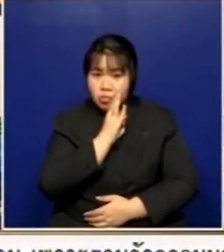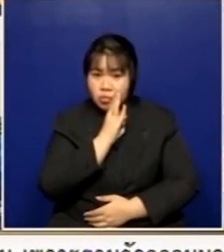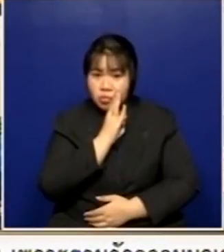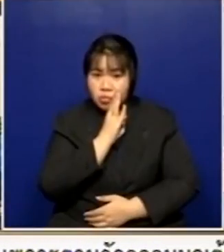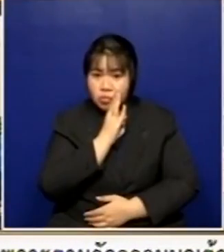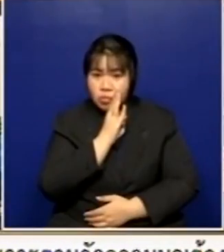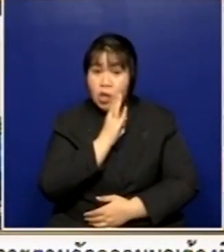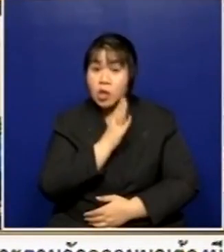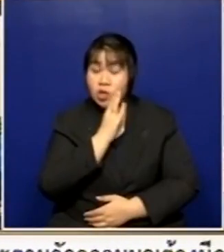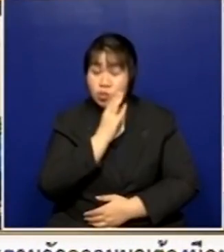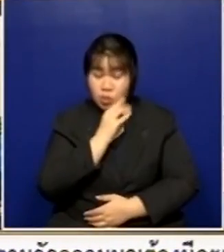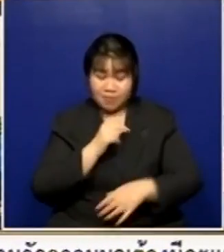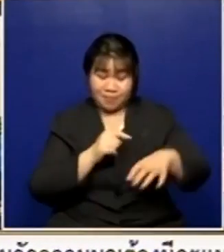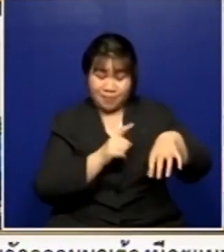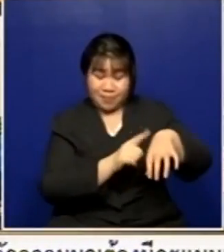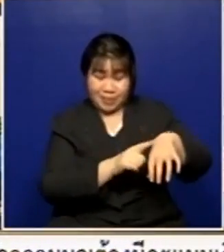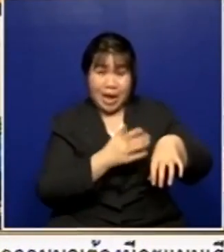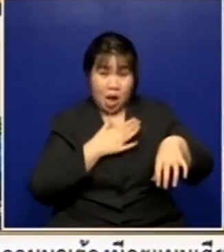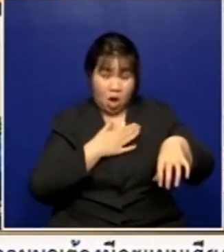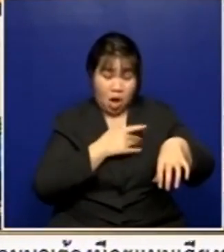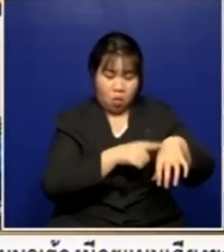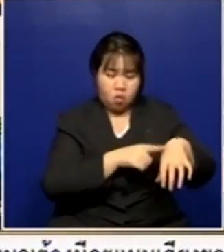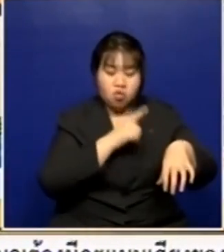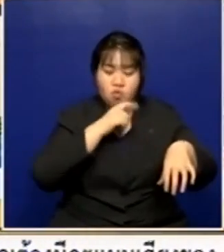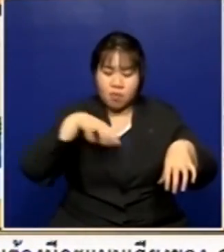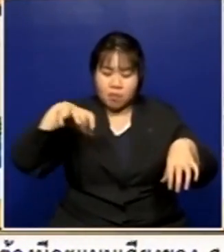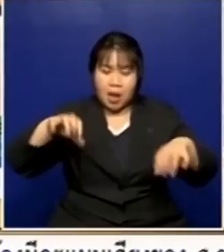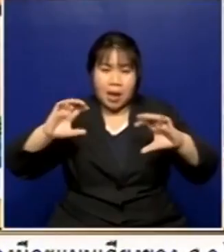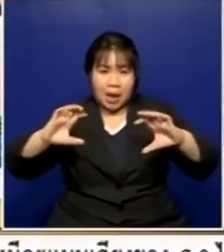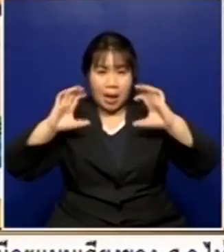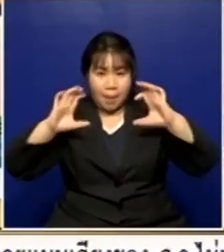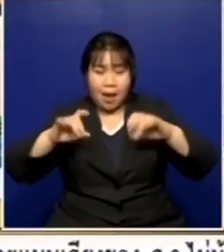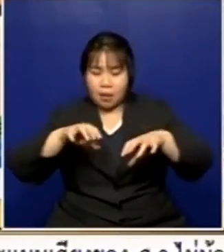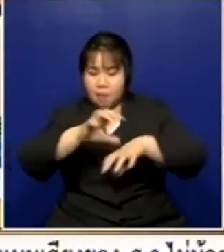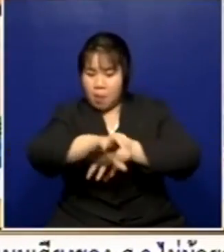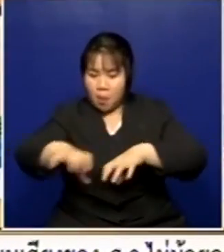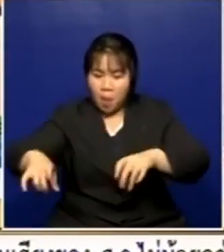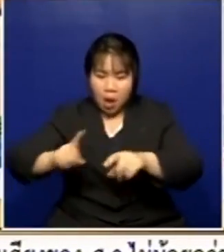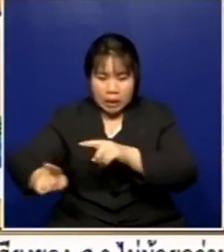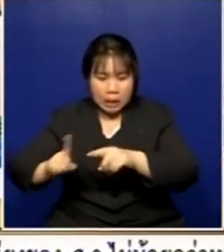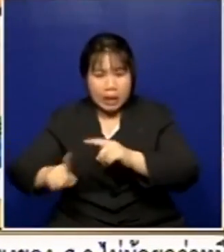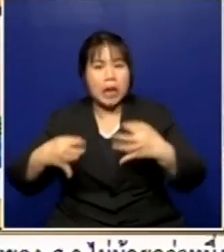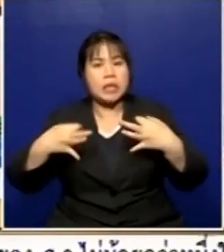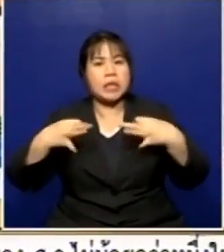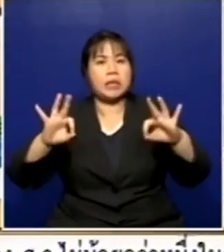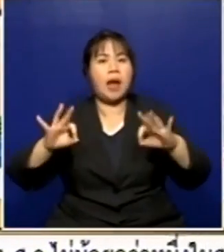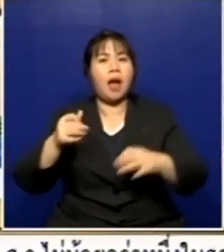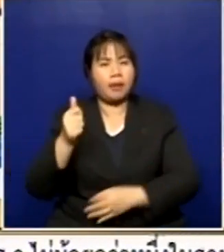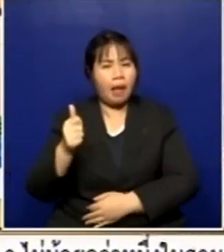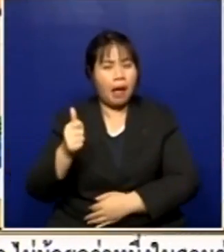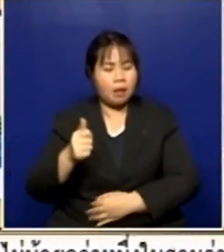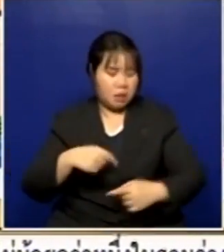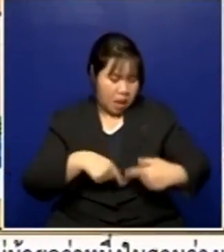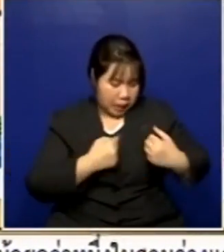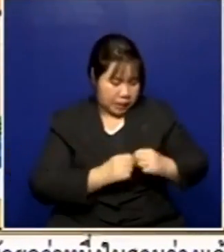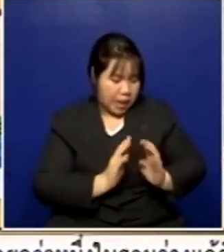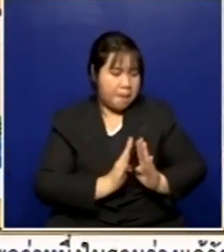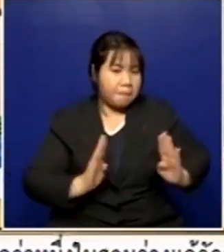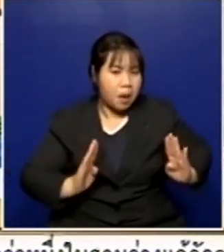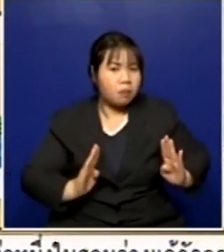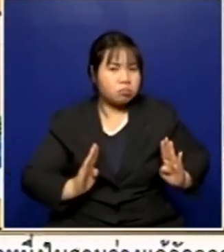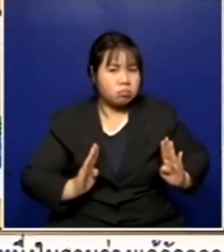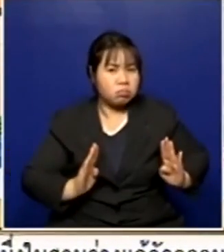ชื่อวงศ์กรรัฐหรือกองทุนที่จัดตั้งโดยรับจำนวนมากมีความเป็นอิสระและใจกว้างเพียงพอ